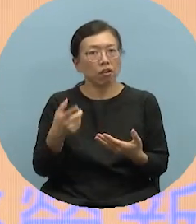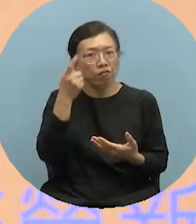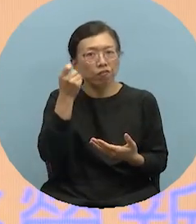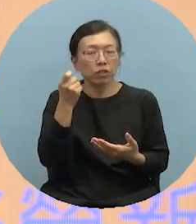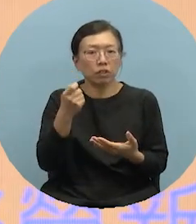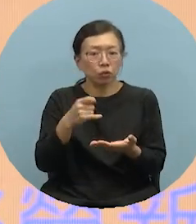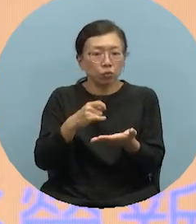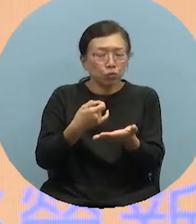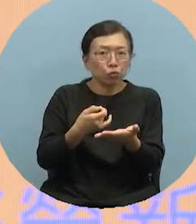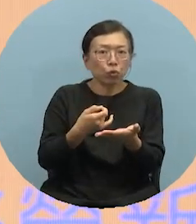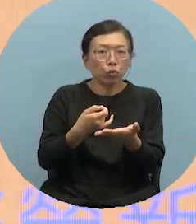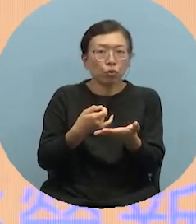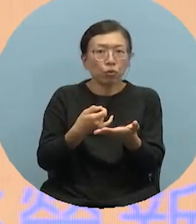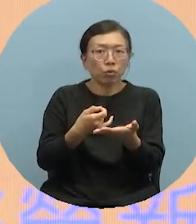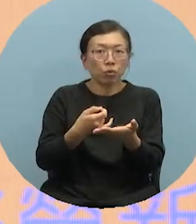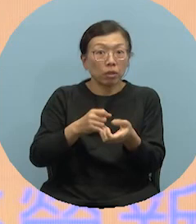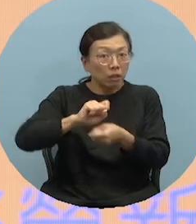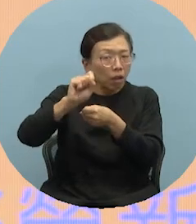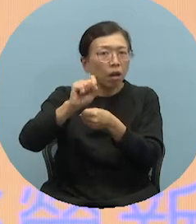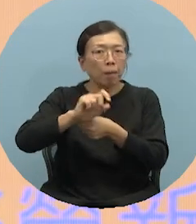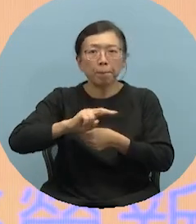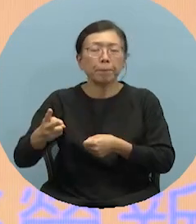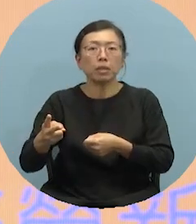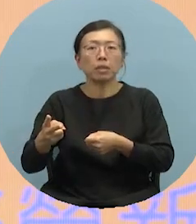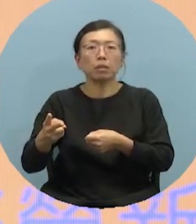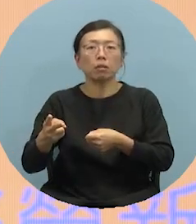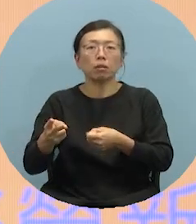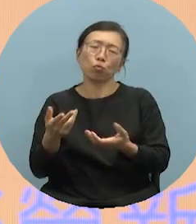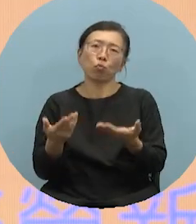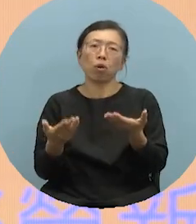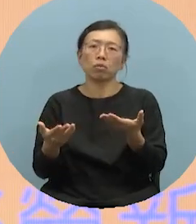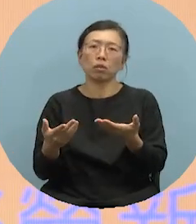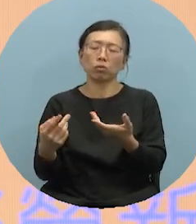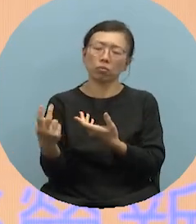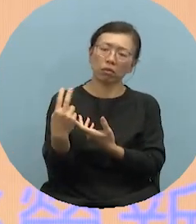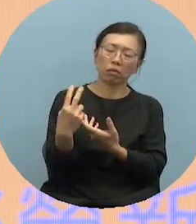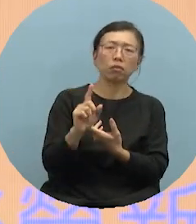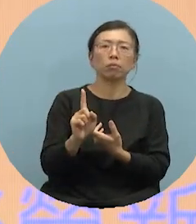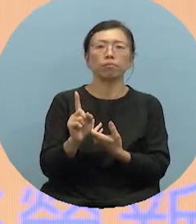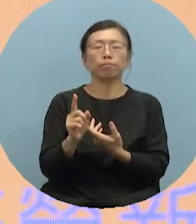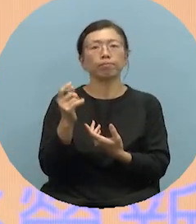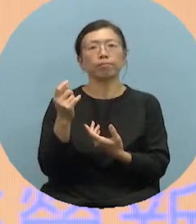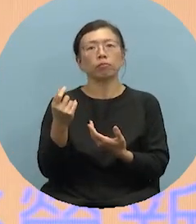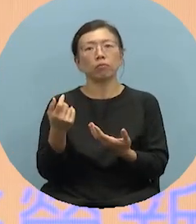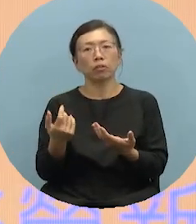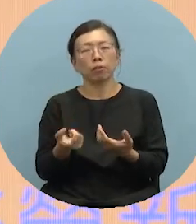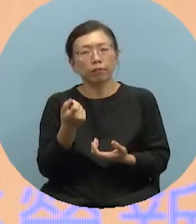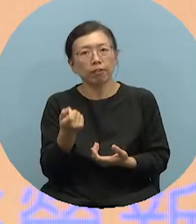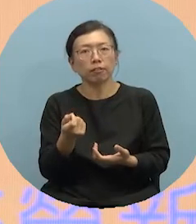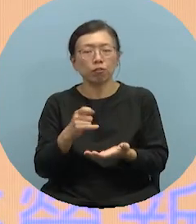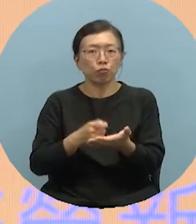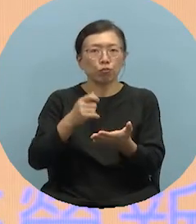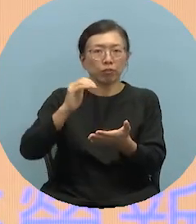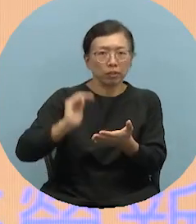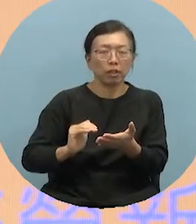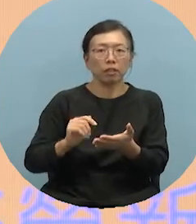制度有太大嘅轉變咧。亦都會影響人哋對我哋嘅睇法，畢竟簡單低税制係我哋